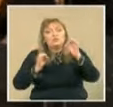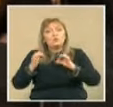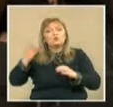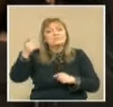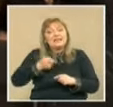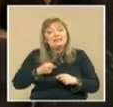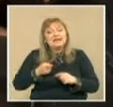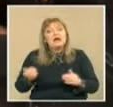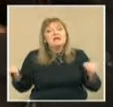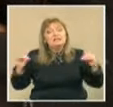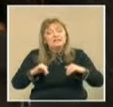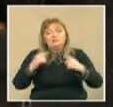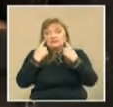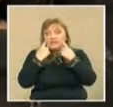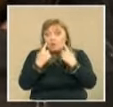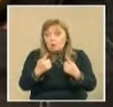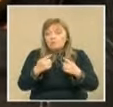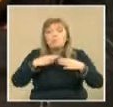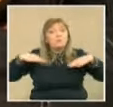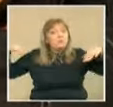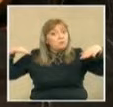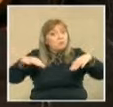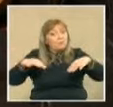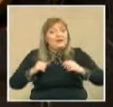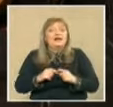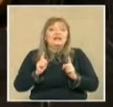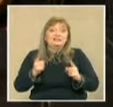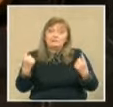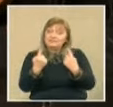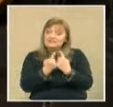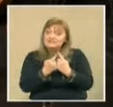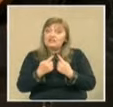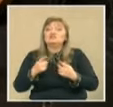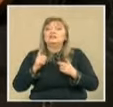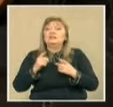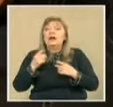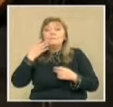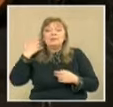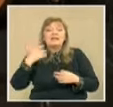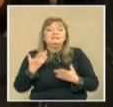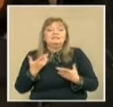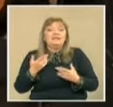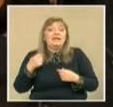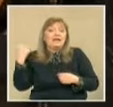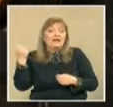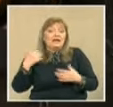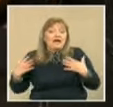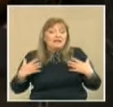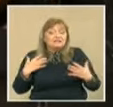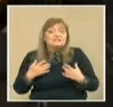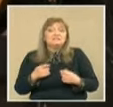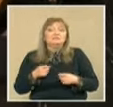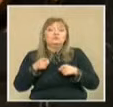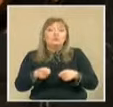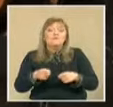хора трябва да се срещат със своята публика, защото те по този начин растат. Това е част от учебно-възпитателния